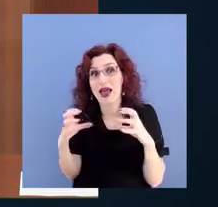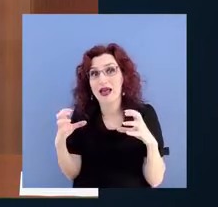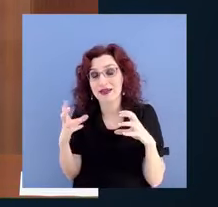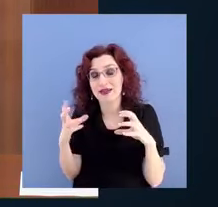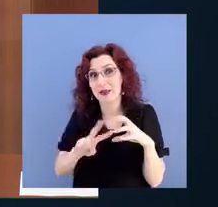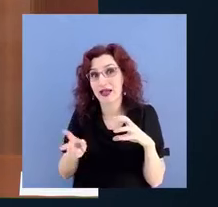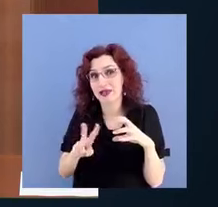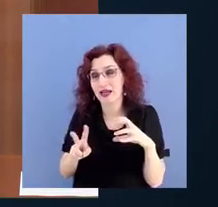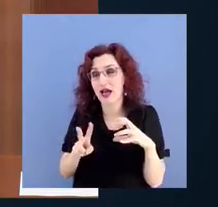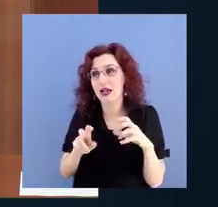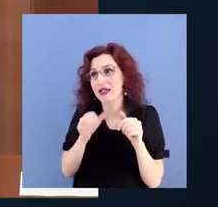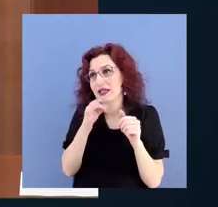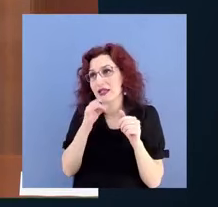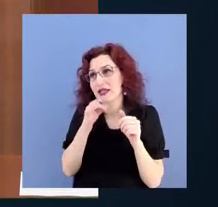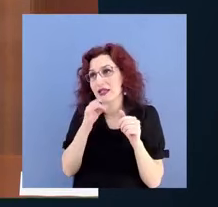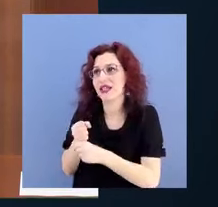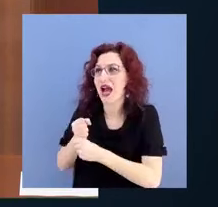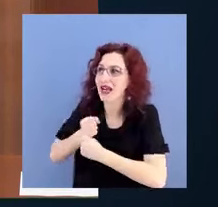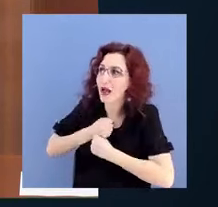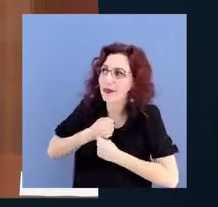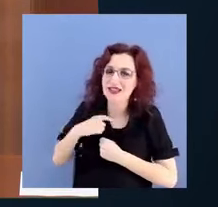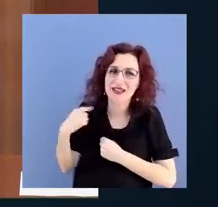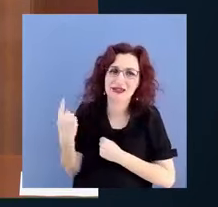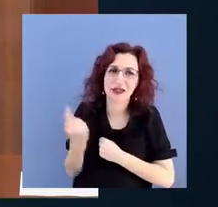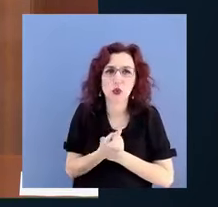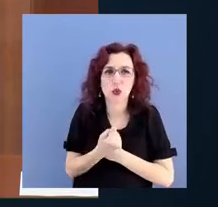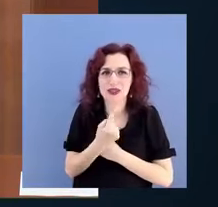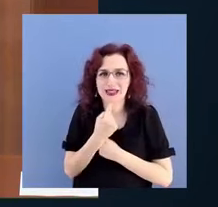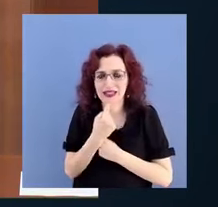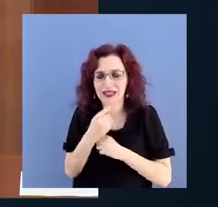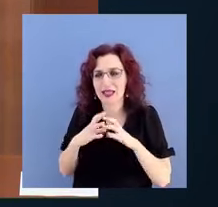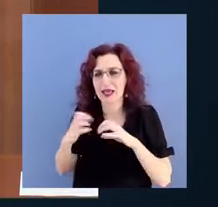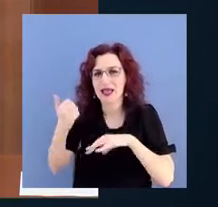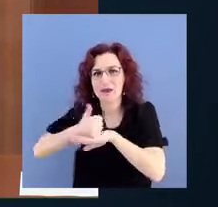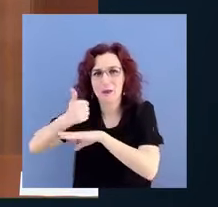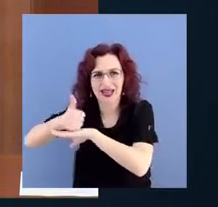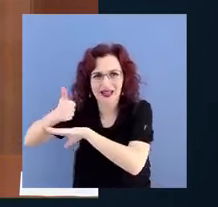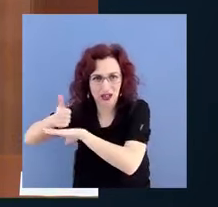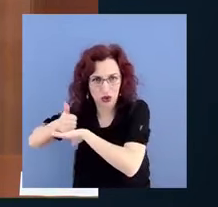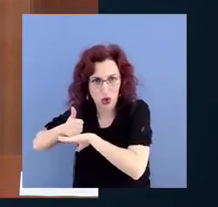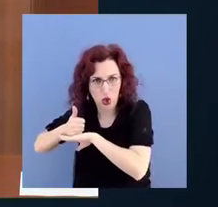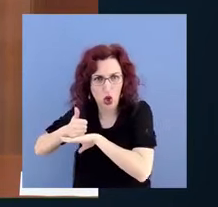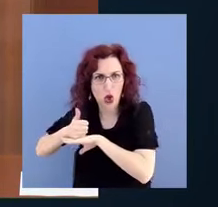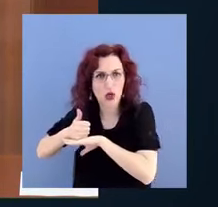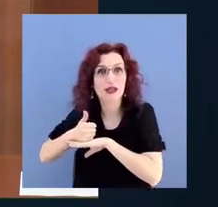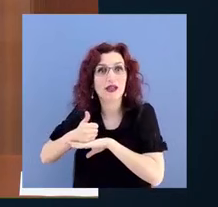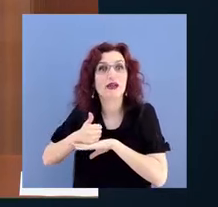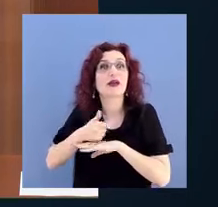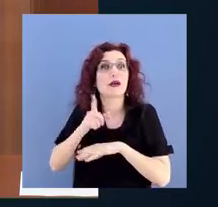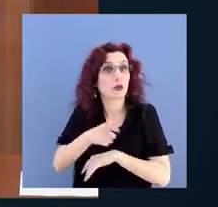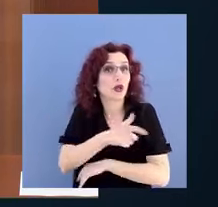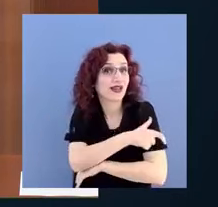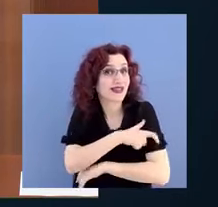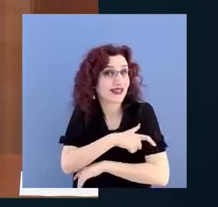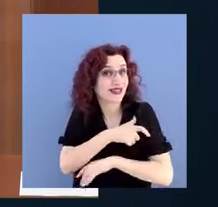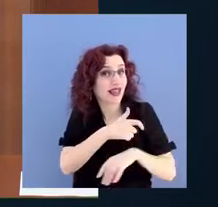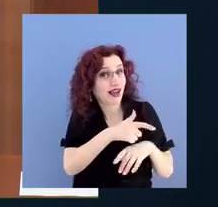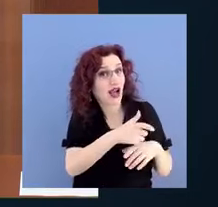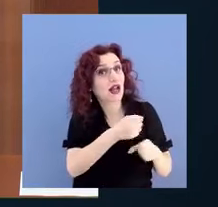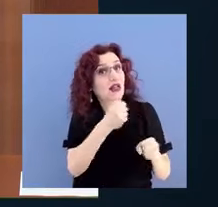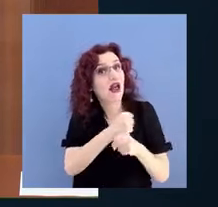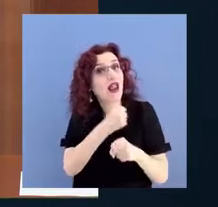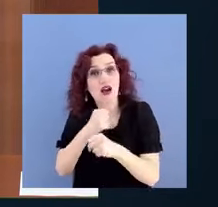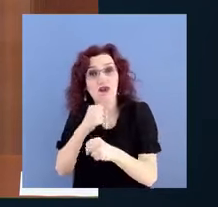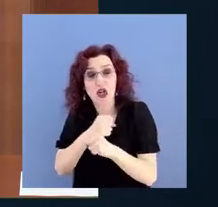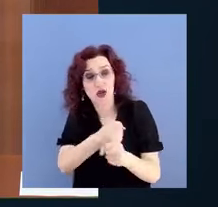rappresentano le organizzazioni imprenditoriali e quindi gli imprenditori e rappresentano attraverso le organizzazioni sindacali tutti i lavoratori quindi è